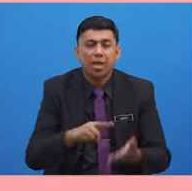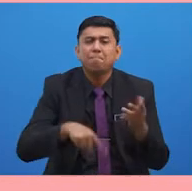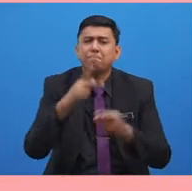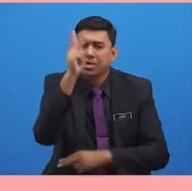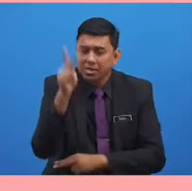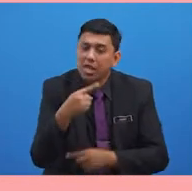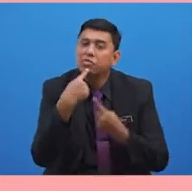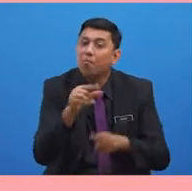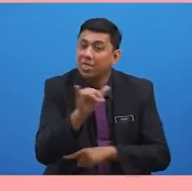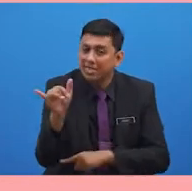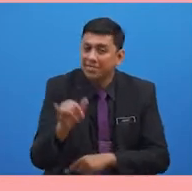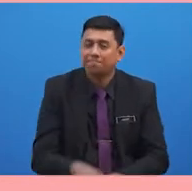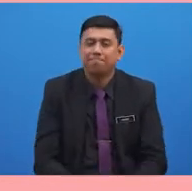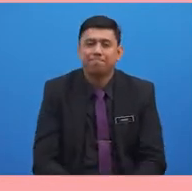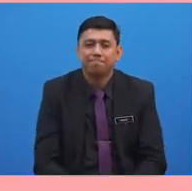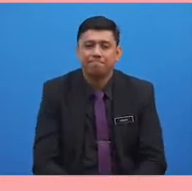Apakah jawapannya?